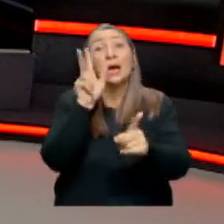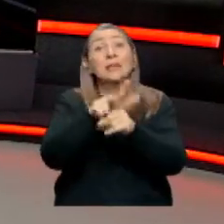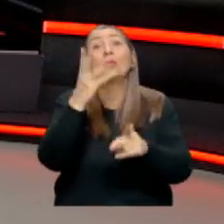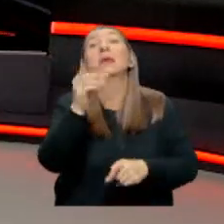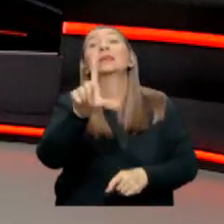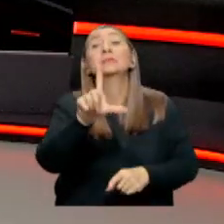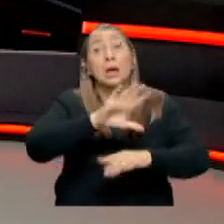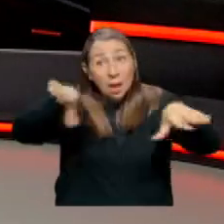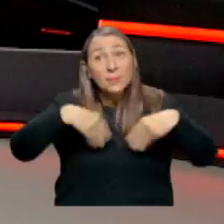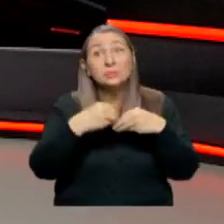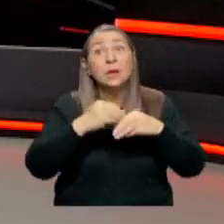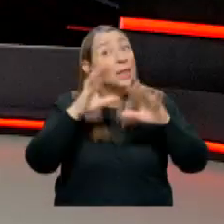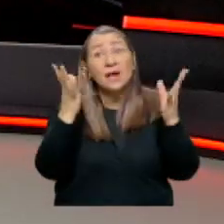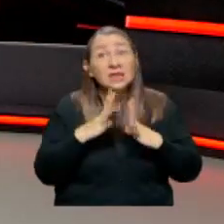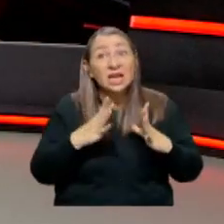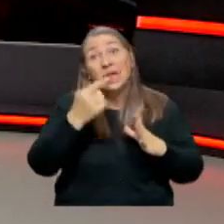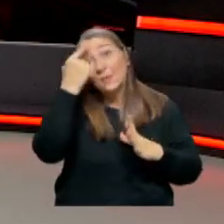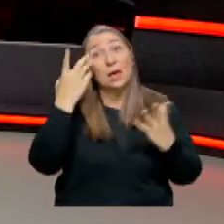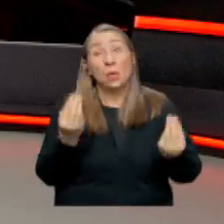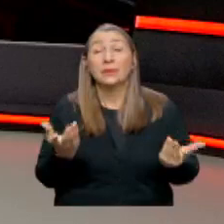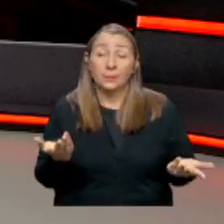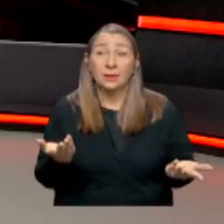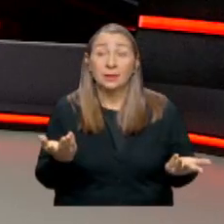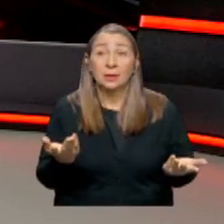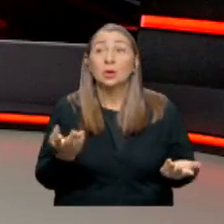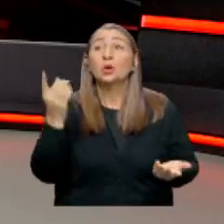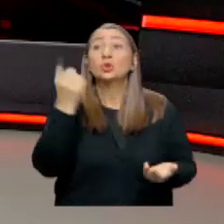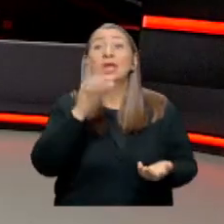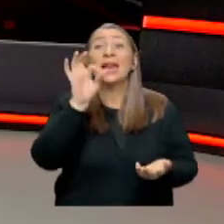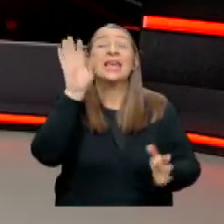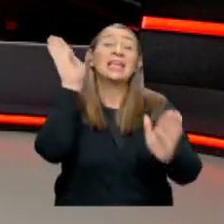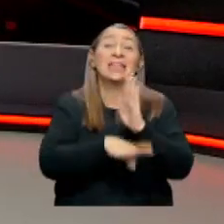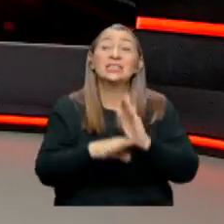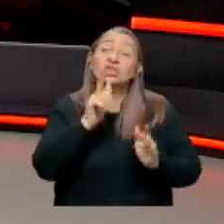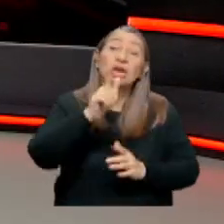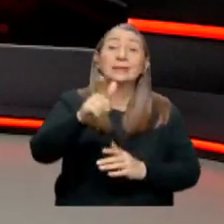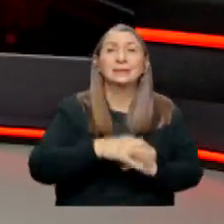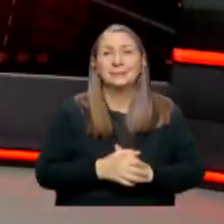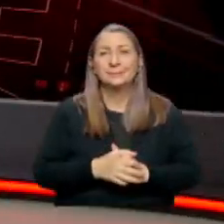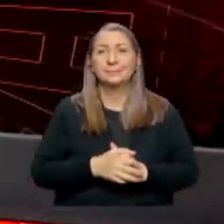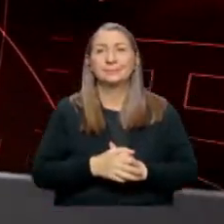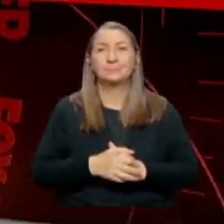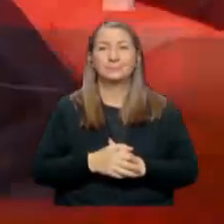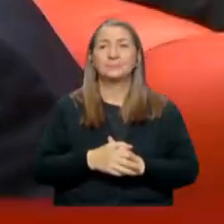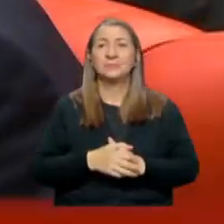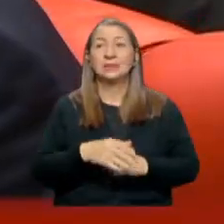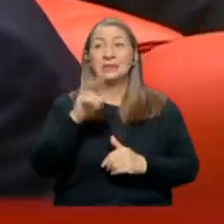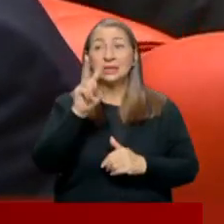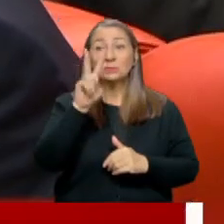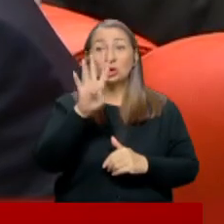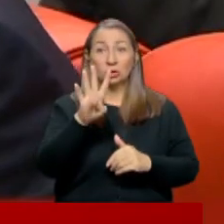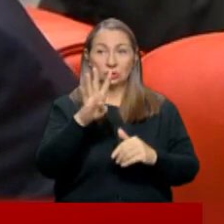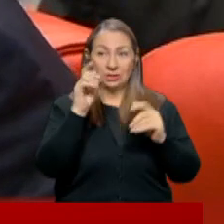katılmalıyız hepimiz her türlü imkanı olan tabi yüzde 50 indirim çağırırız 24